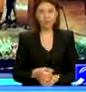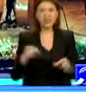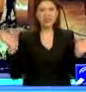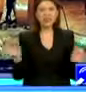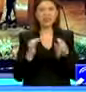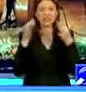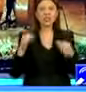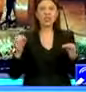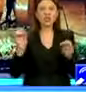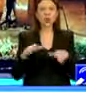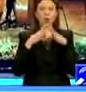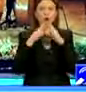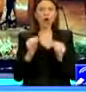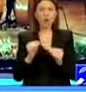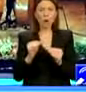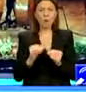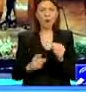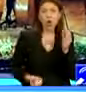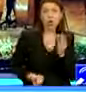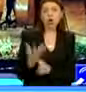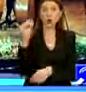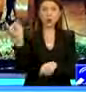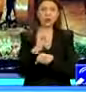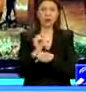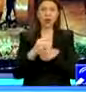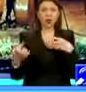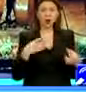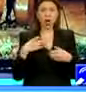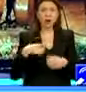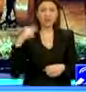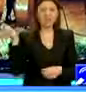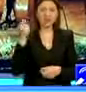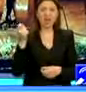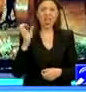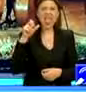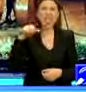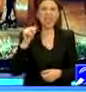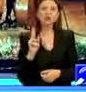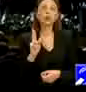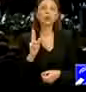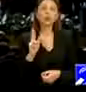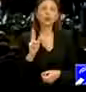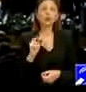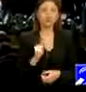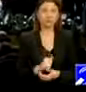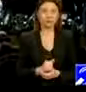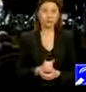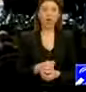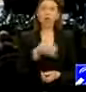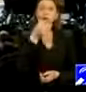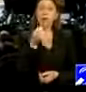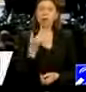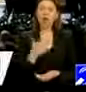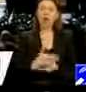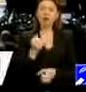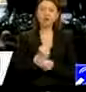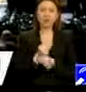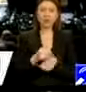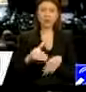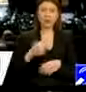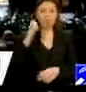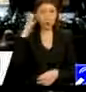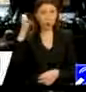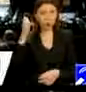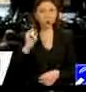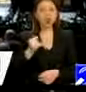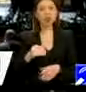Dirijorul Cristian Măcelaru va fi noul director artistic al Festivalului Internațional George Enescu. Propunerea a fost făcută de Ministrul